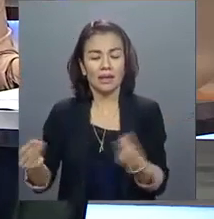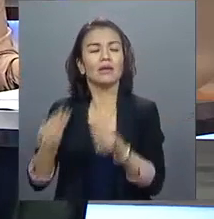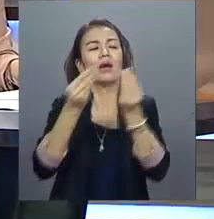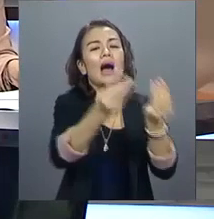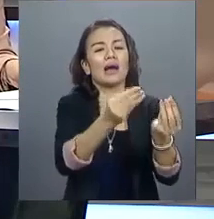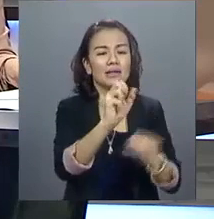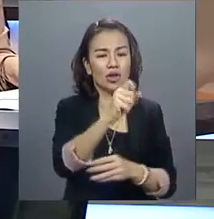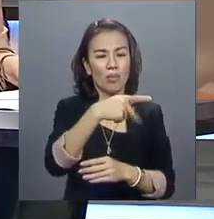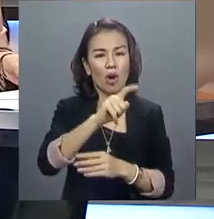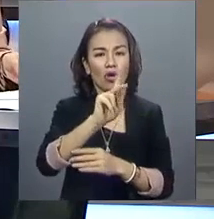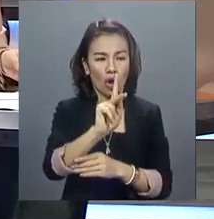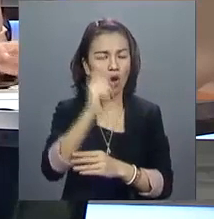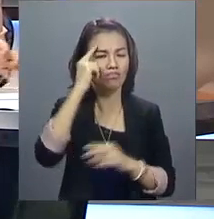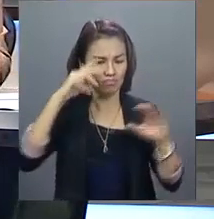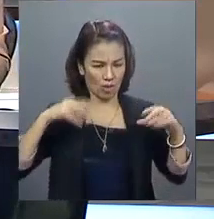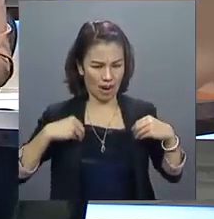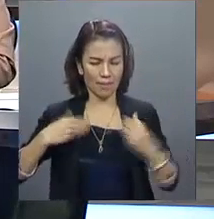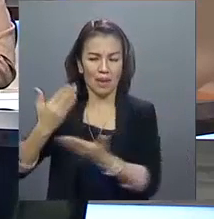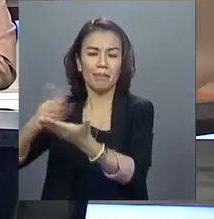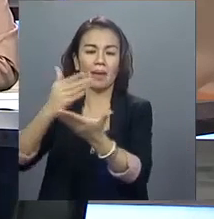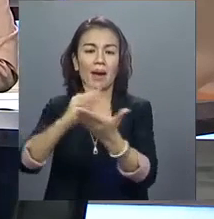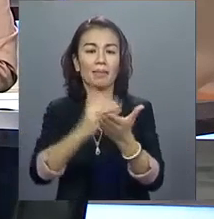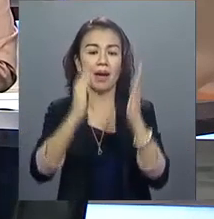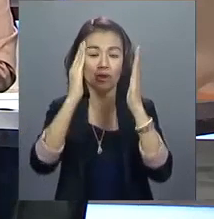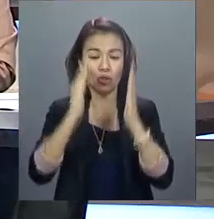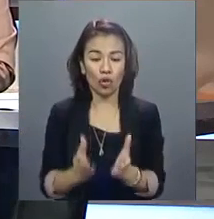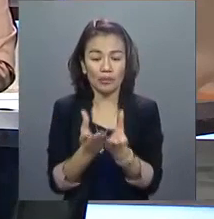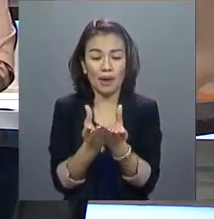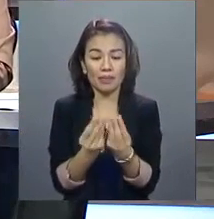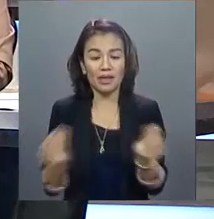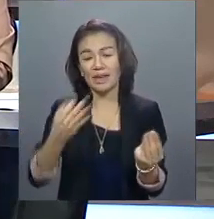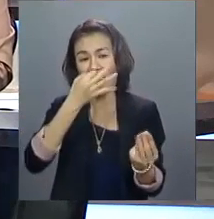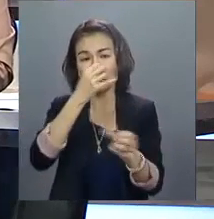ป.ก.เพื่อจัดสรรให้กับเกษตรกรที่ไม่มีที่ดินทำกินได้อีกต่อไปด้วยค่ะ